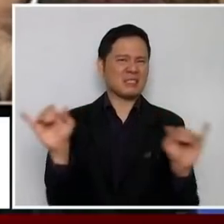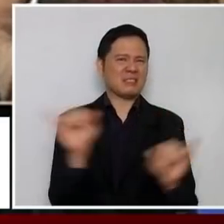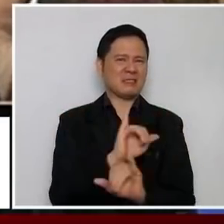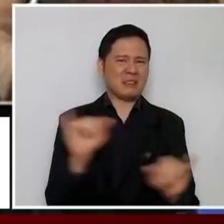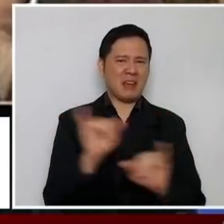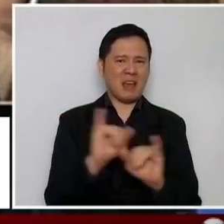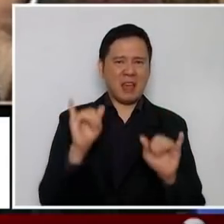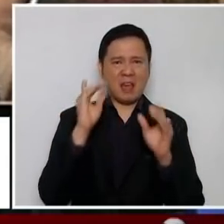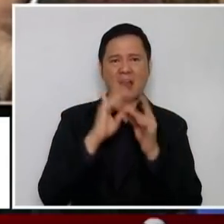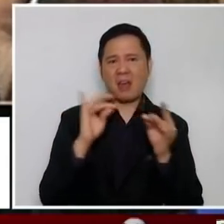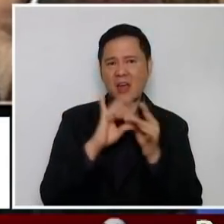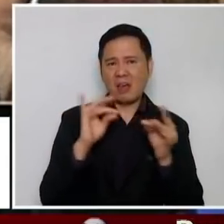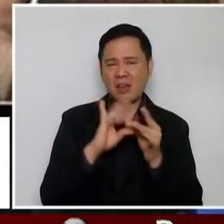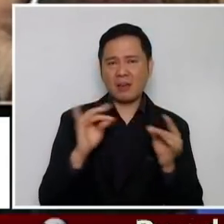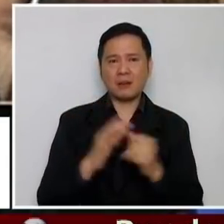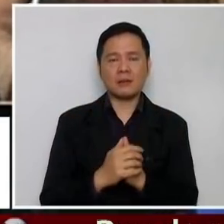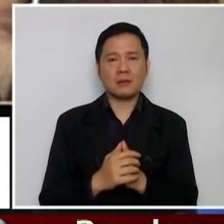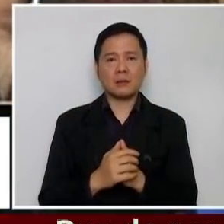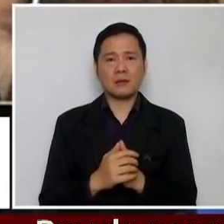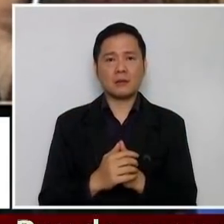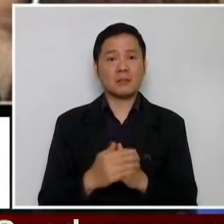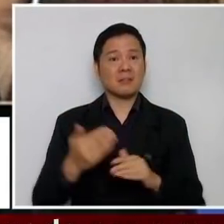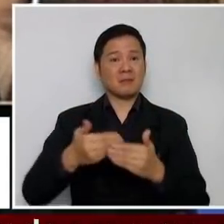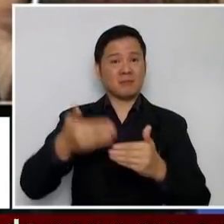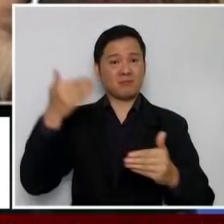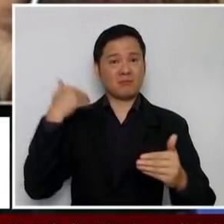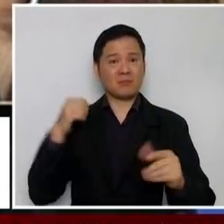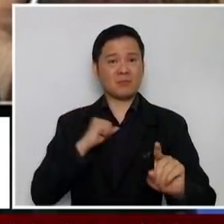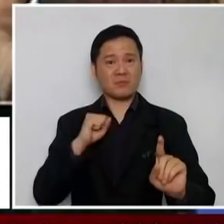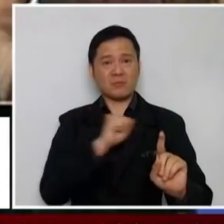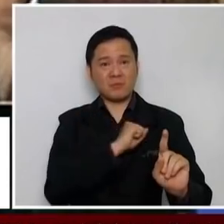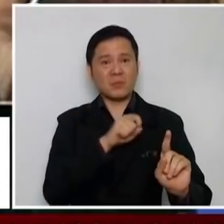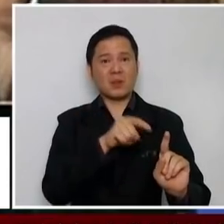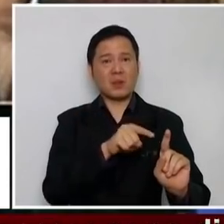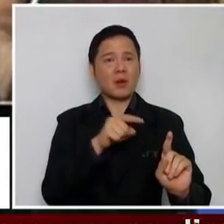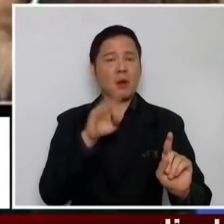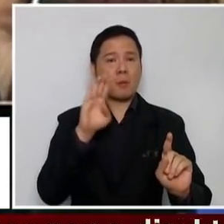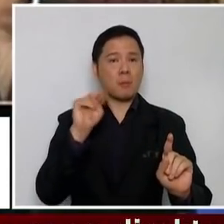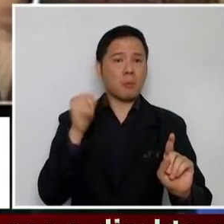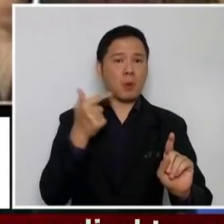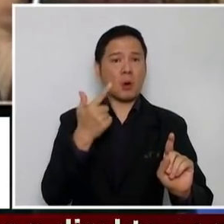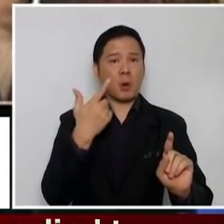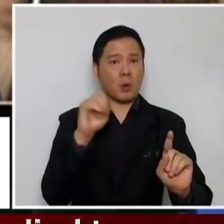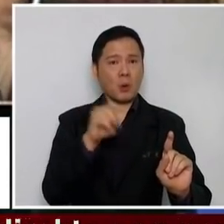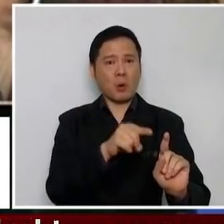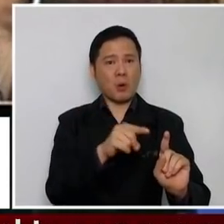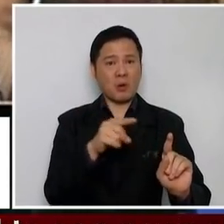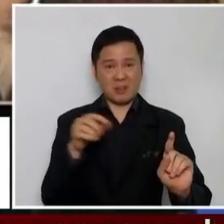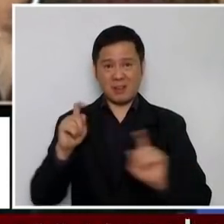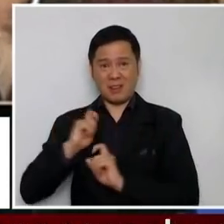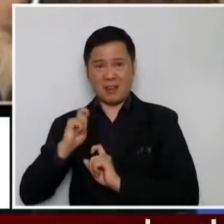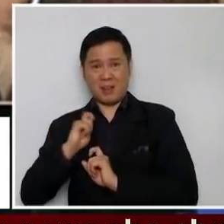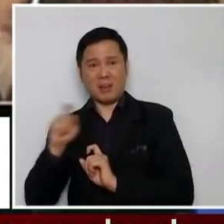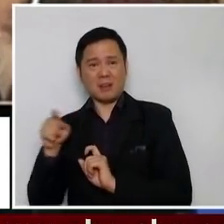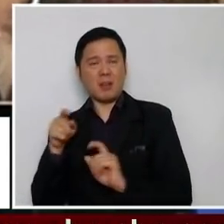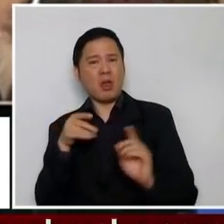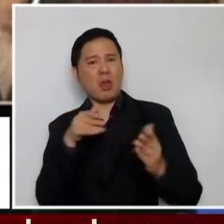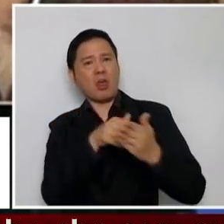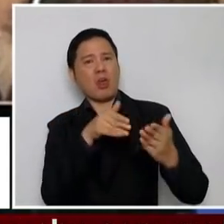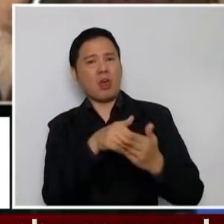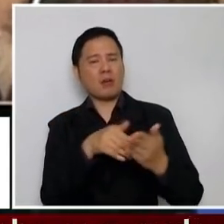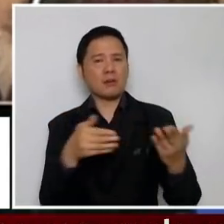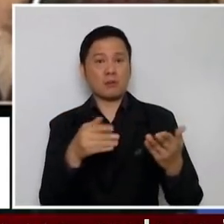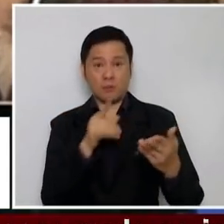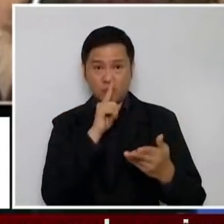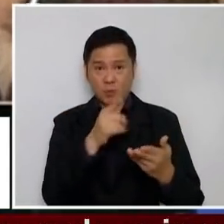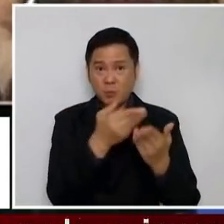Senator Bongo, hindi pa Senador si Senator Bongo. Wala naman siya napatunayan nung siya ay nakaupo pa sa Senado. At saka ang alam ko lang po,